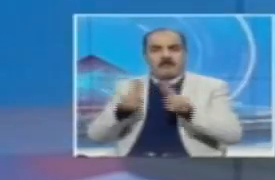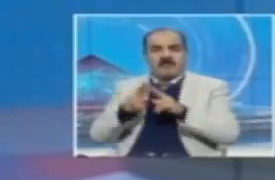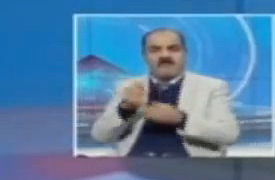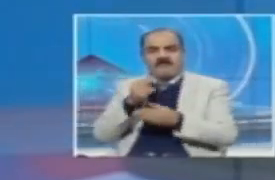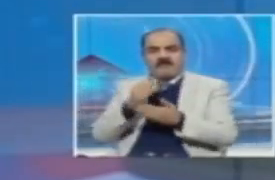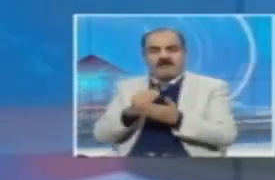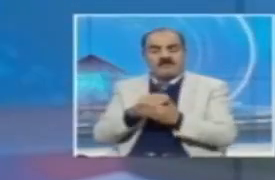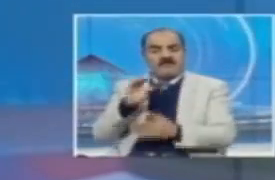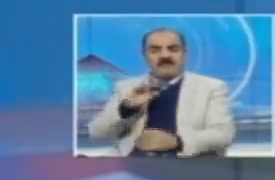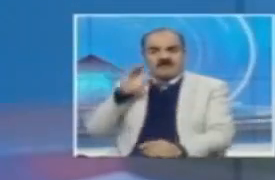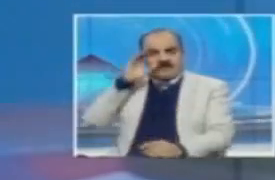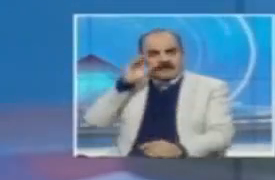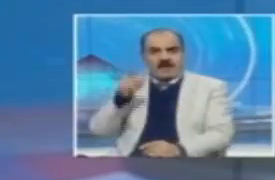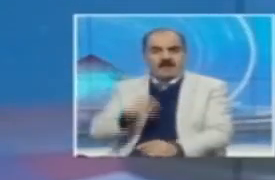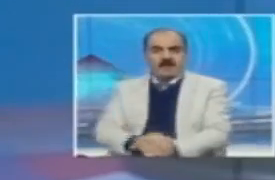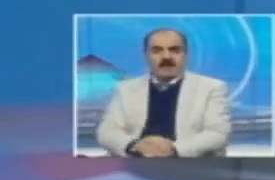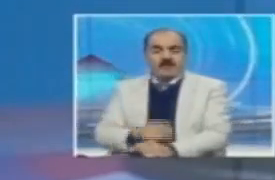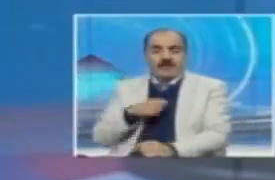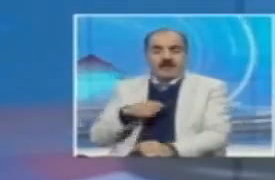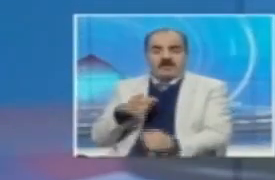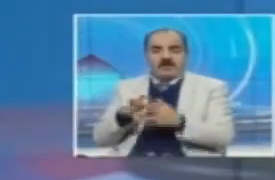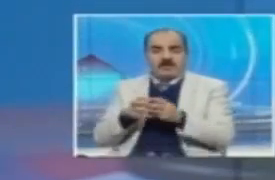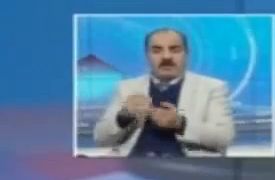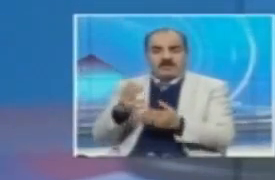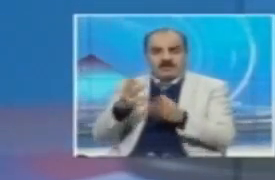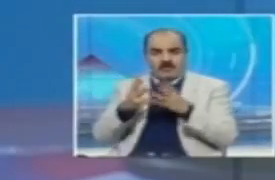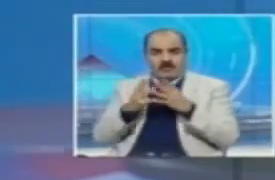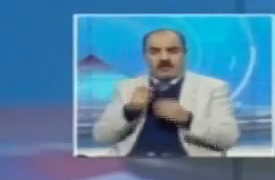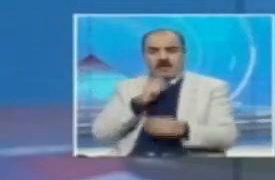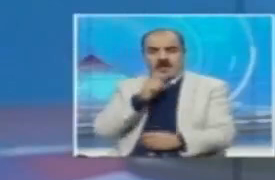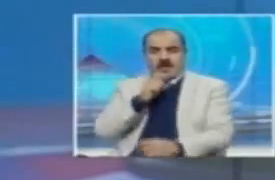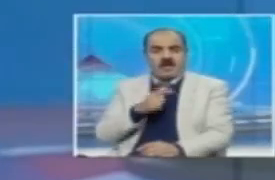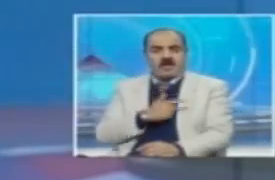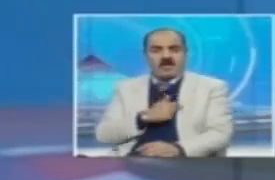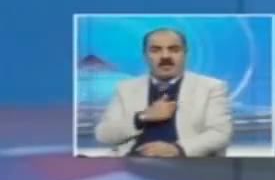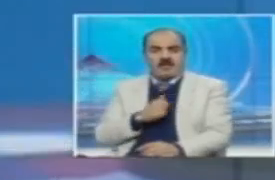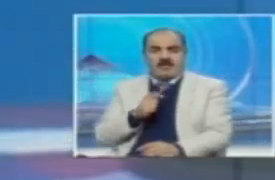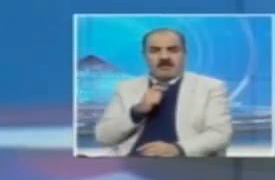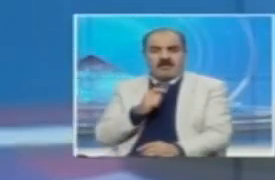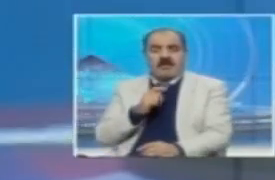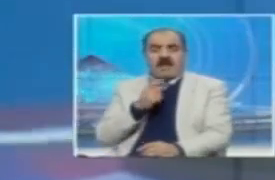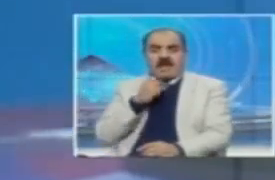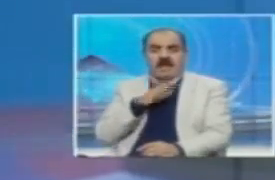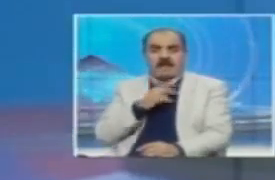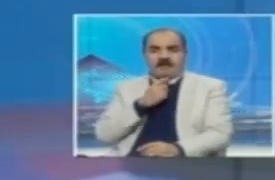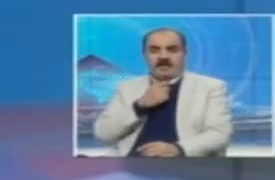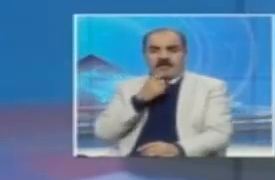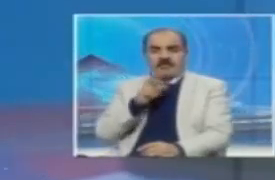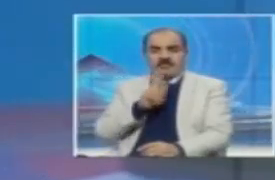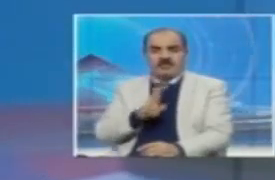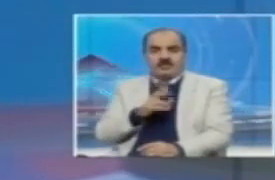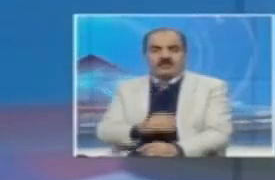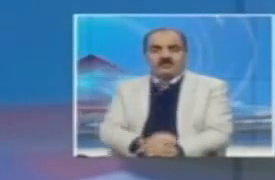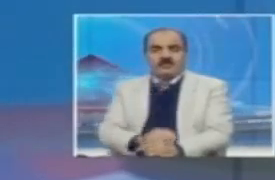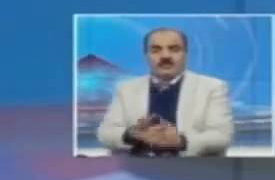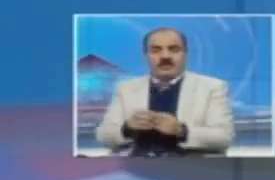والموسيقى والفنون الشعبية بالزمالك. ولمزيد من المتابعة تنضم إلينا موفدة أخبار مصر لمياء